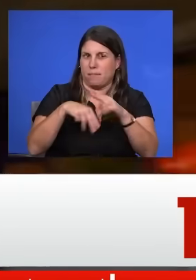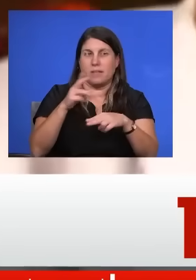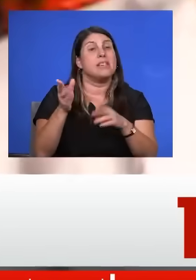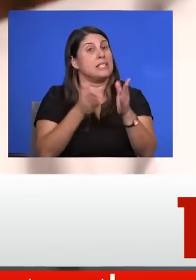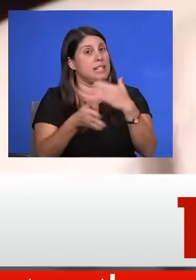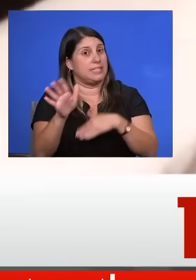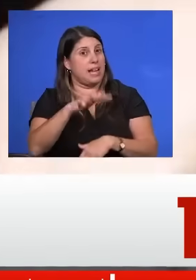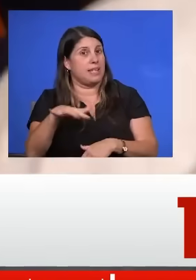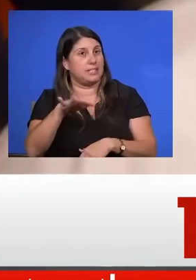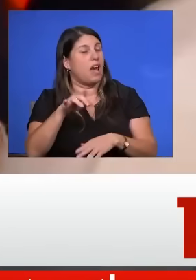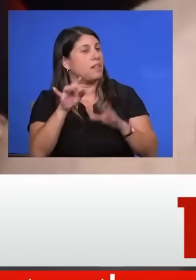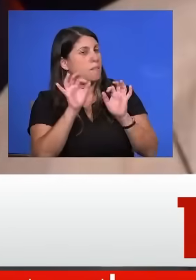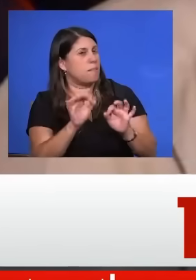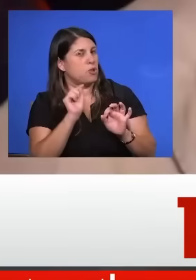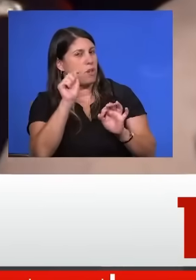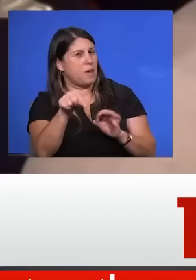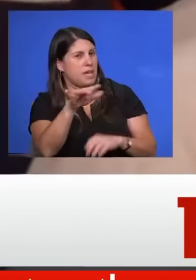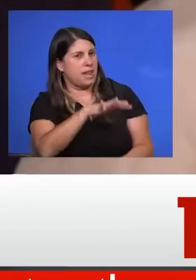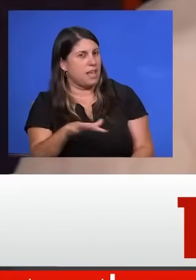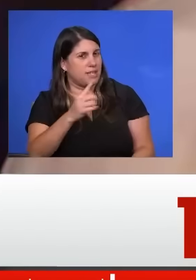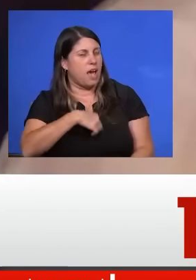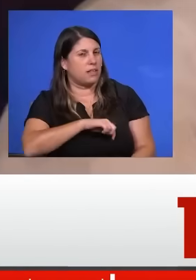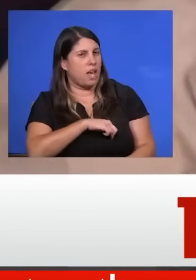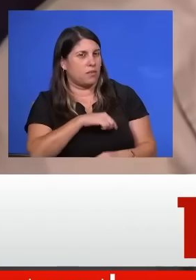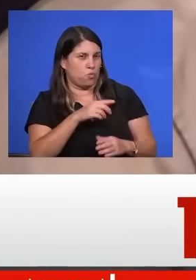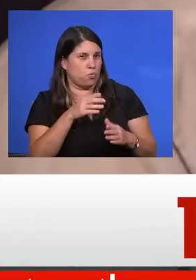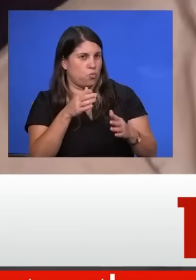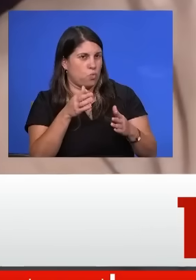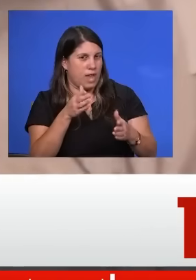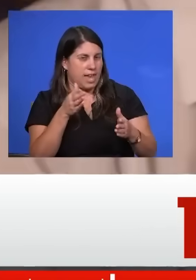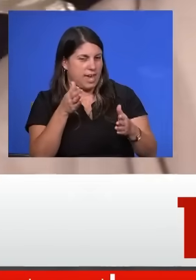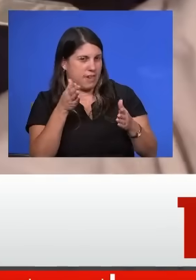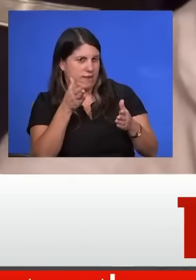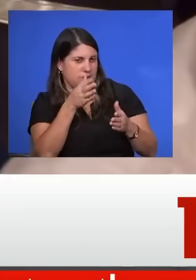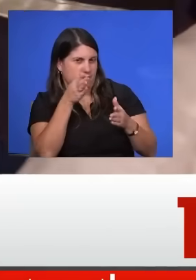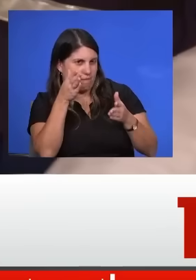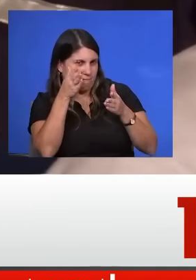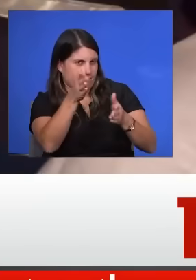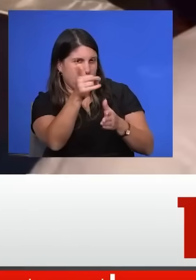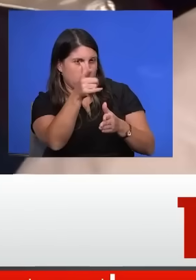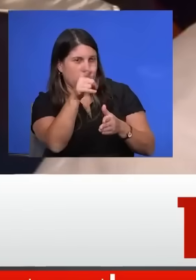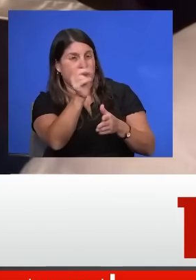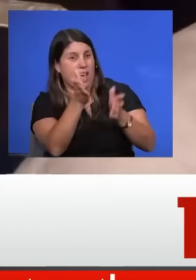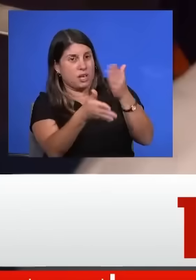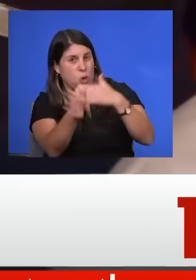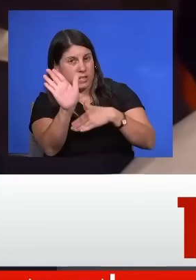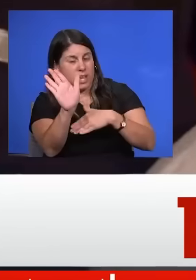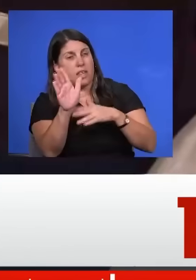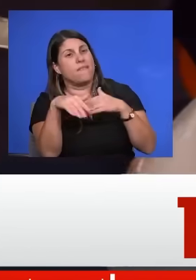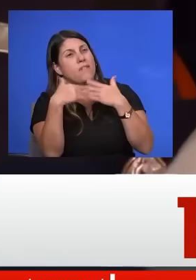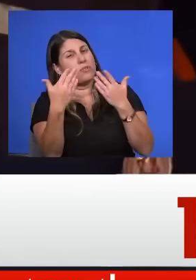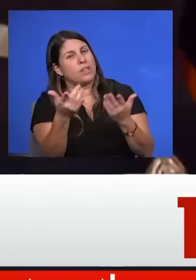מגיע עכשיו לזירה, אוקיי, אנחנו נמקם את התמונה שלנו, ואתה יוצא החוצה וקצת... נותן לנו